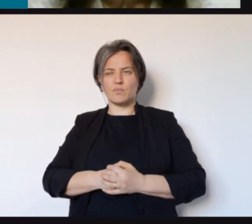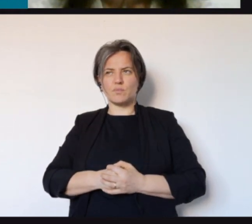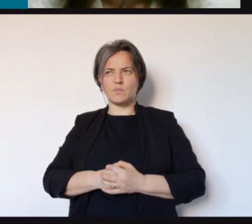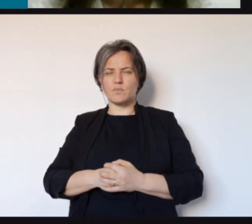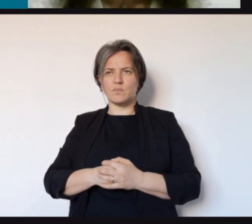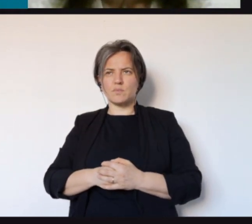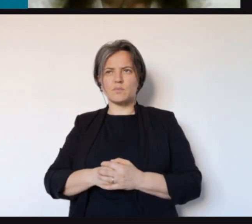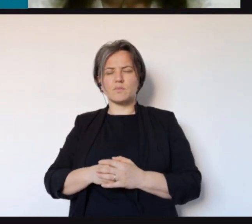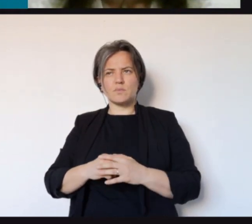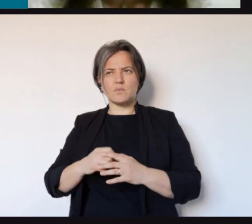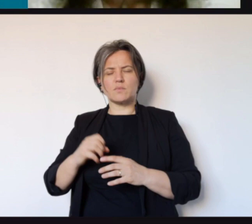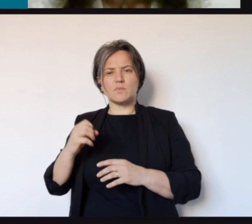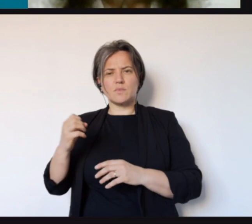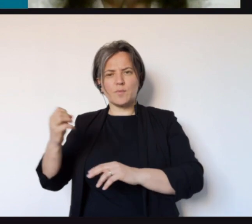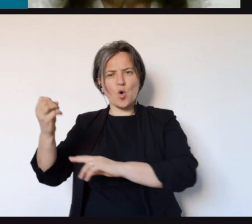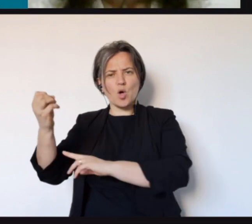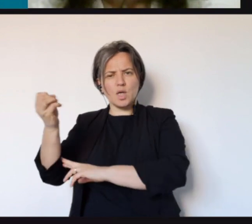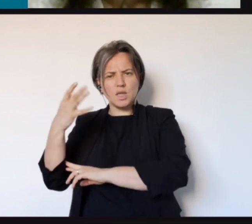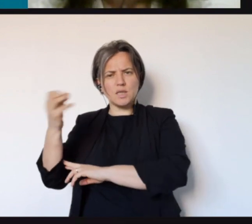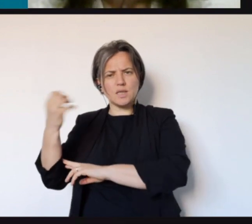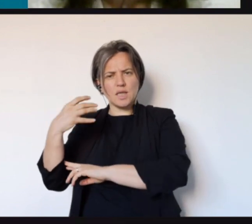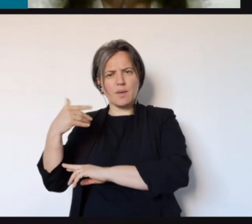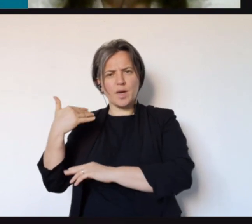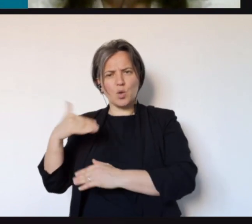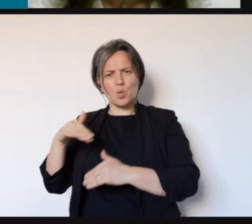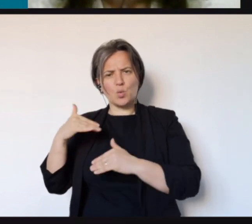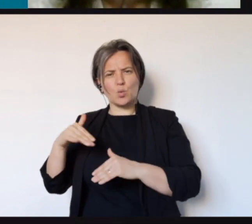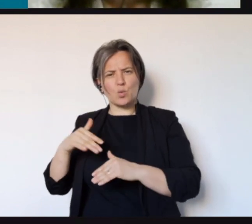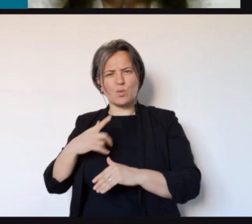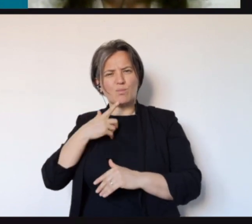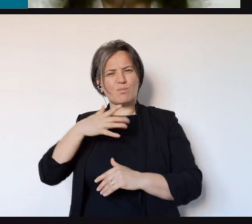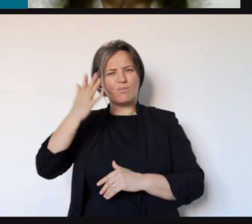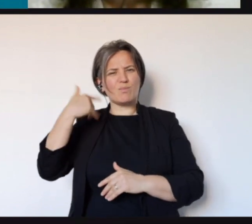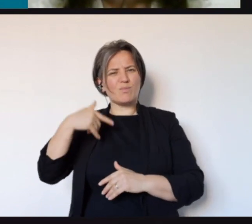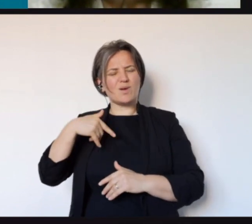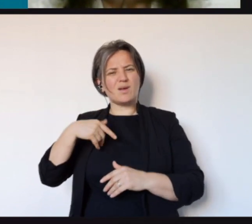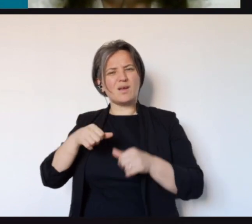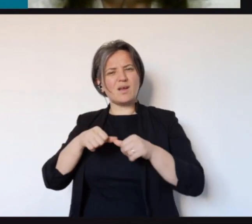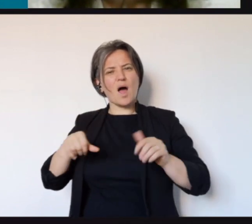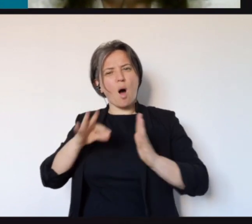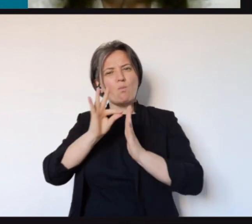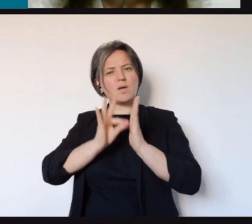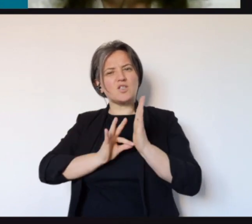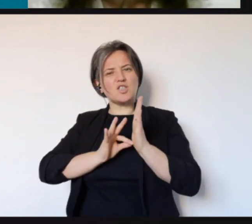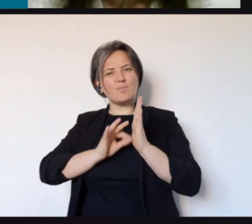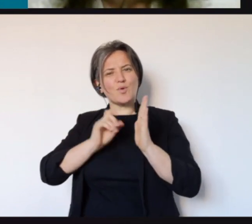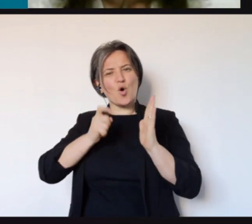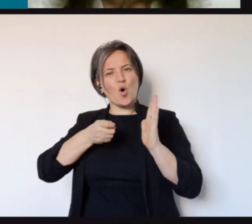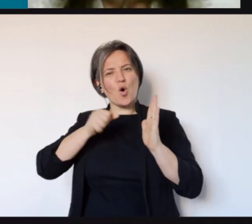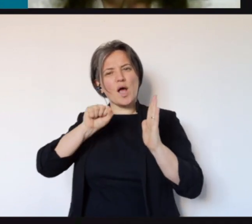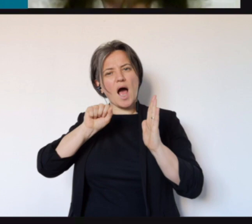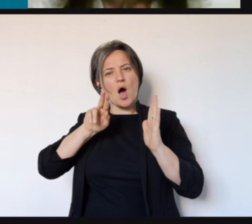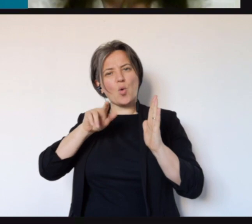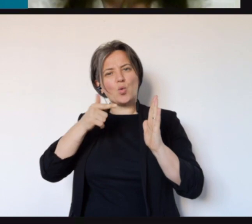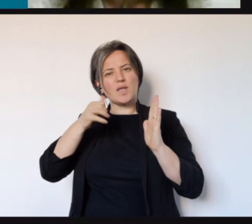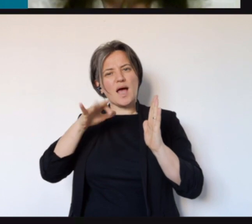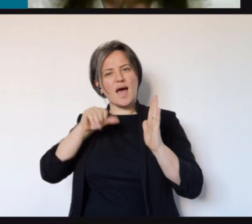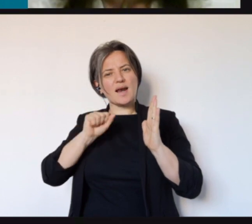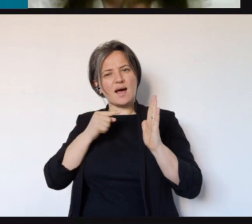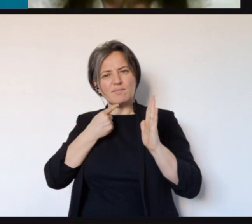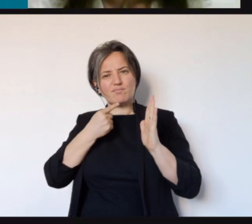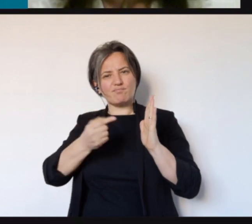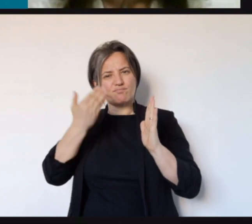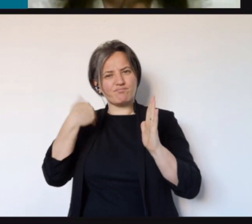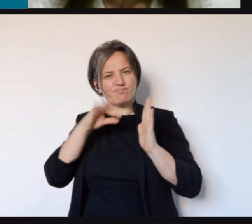un grande insegnamento, perché parlavamo del principio di cautela all'inizio, no?